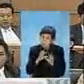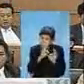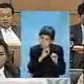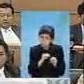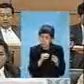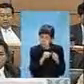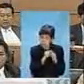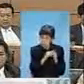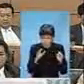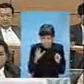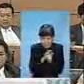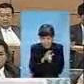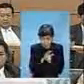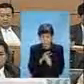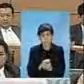อีกส่วนหนึ่งจนครบ